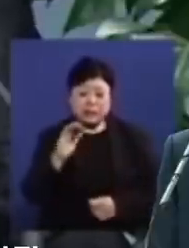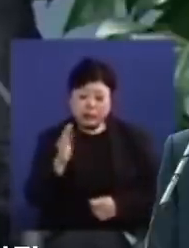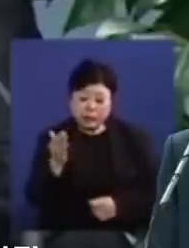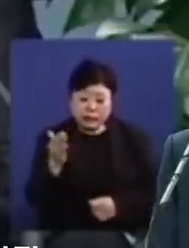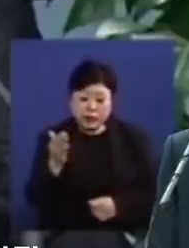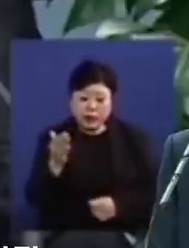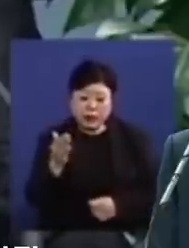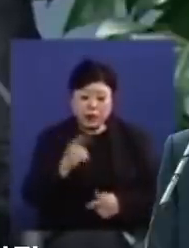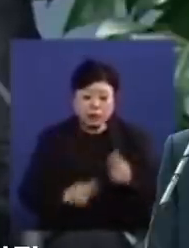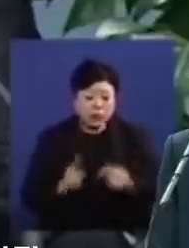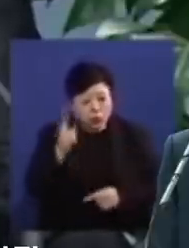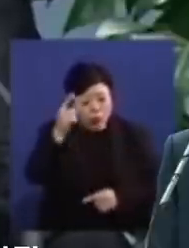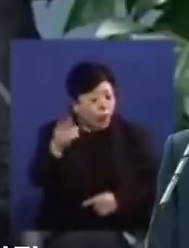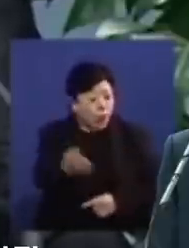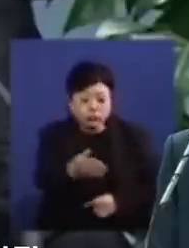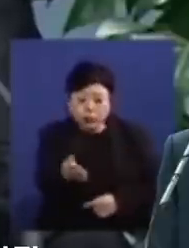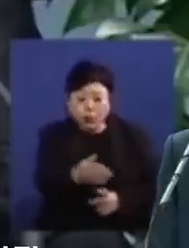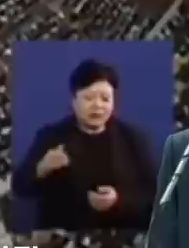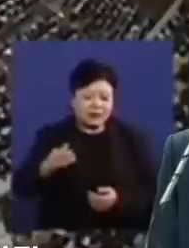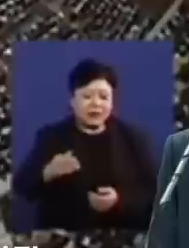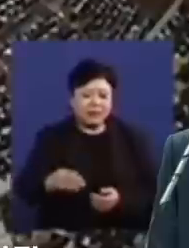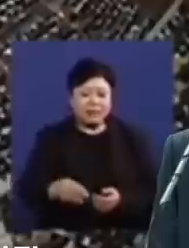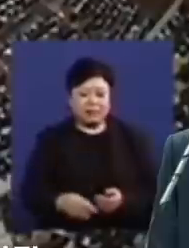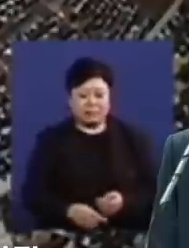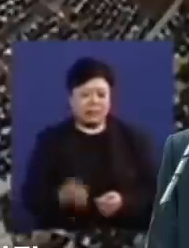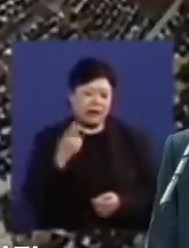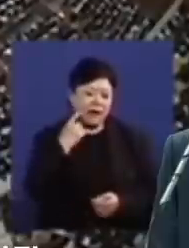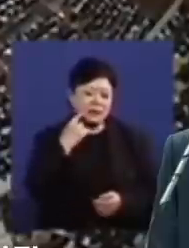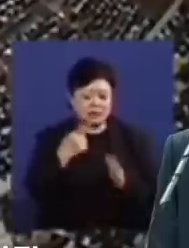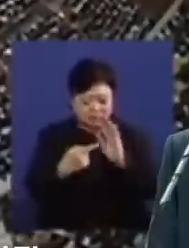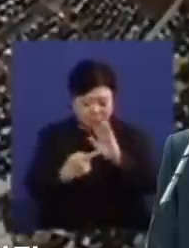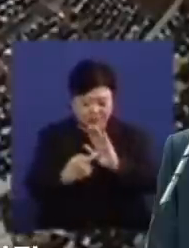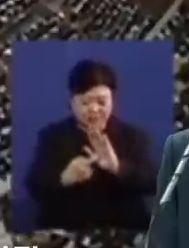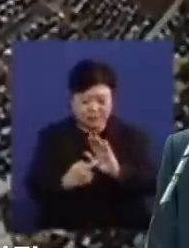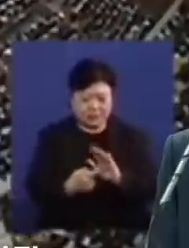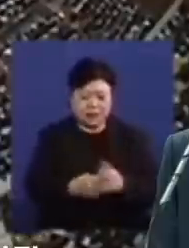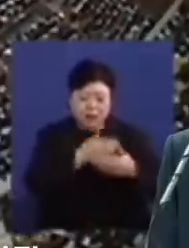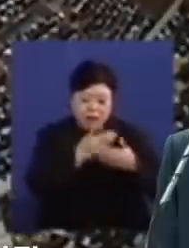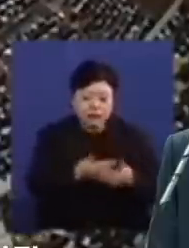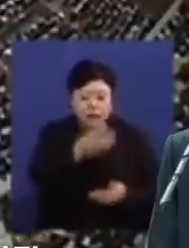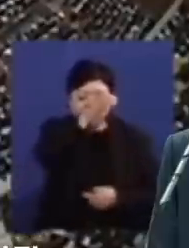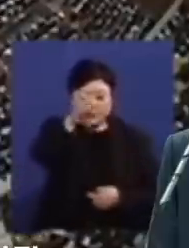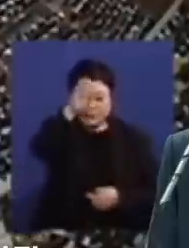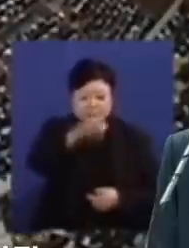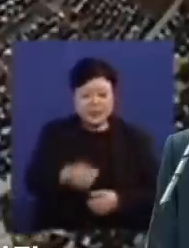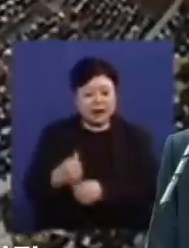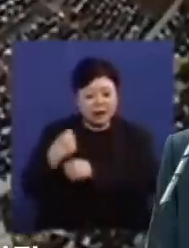그보다 더 높은 것이 어디 있습니까? 가장 중요한 것은 십자가를 걸머지는 것입니다.